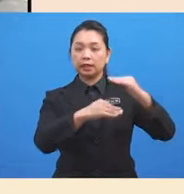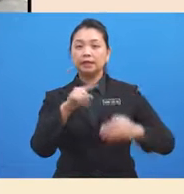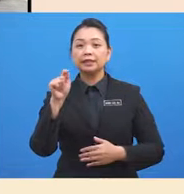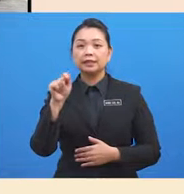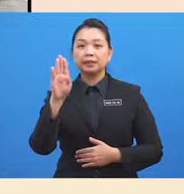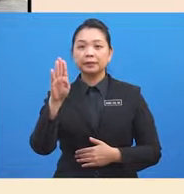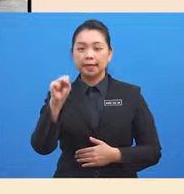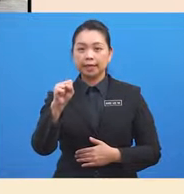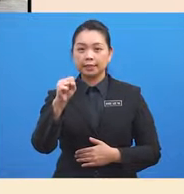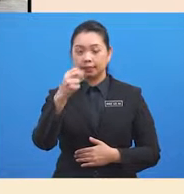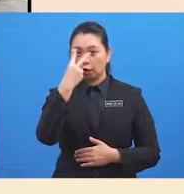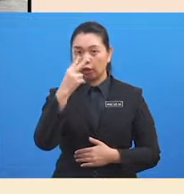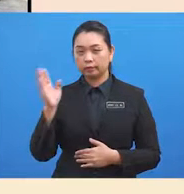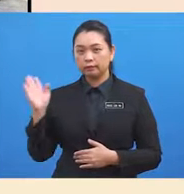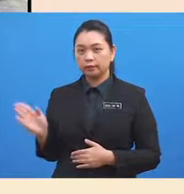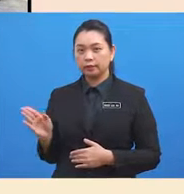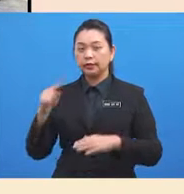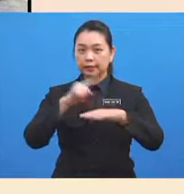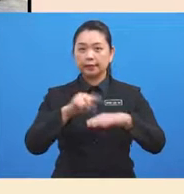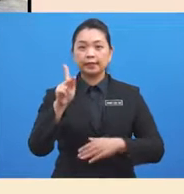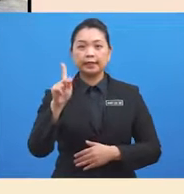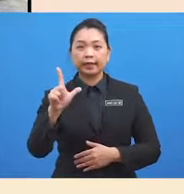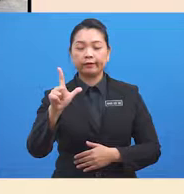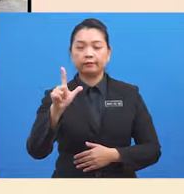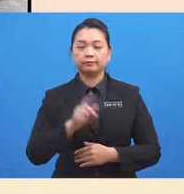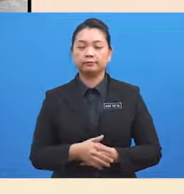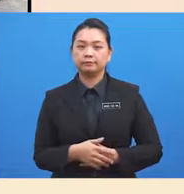Selatan TBS di Kuala Lumpur.